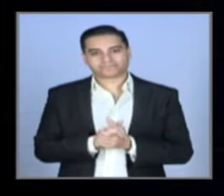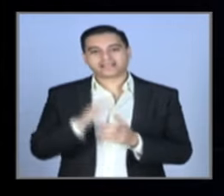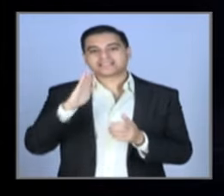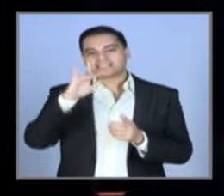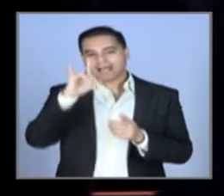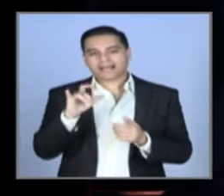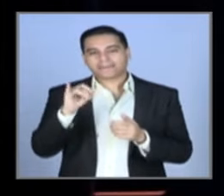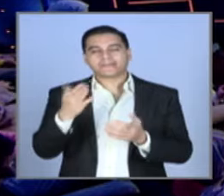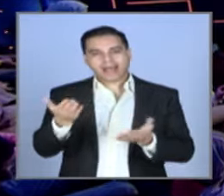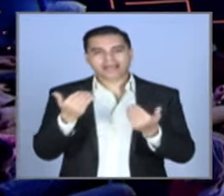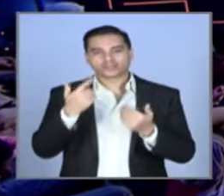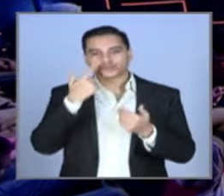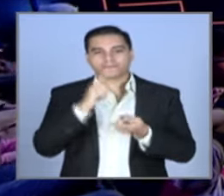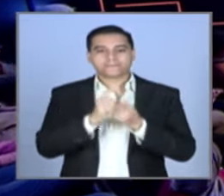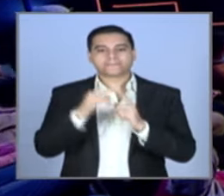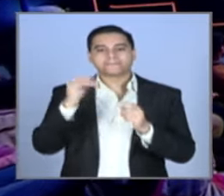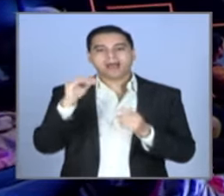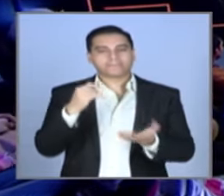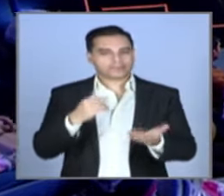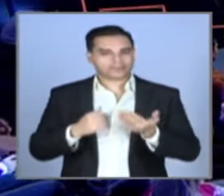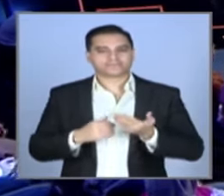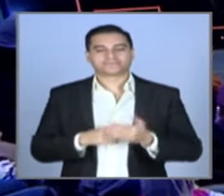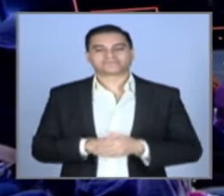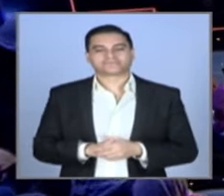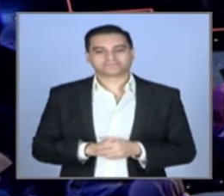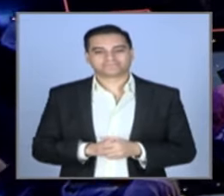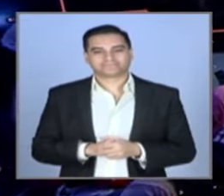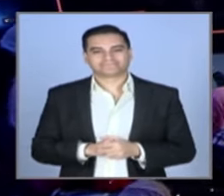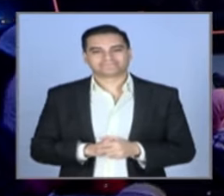سليم عزين محمد ينضم لينا.